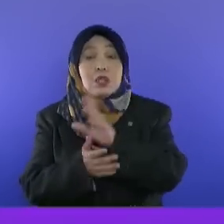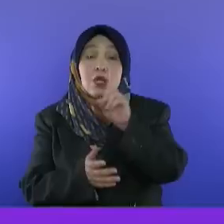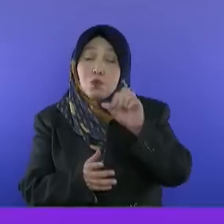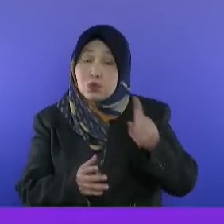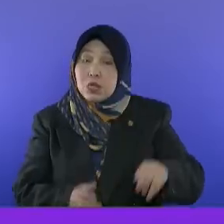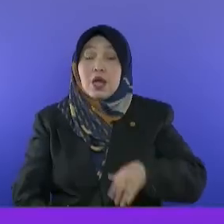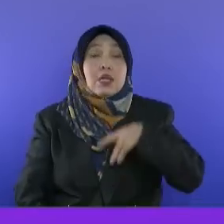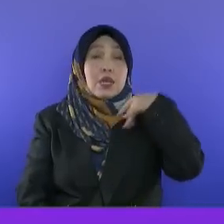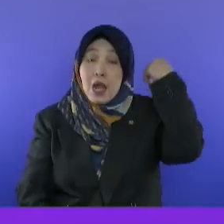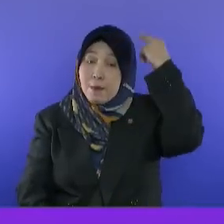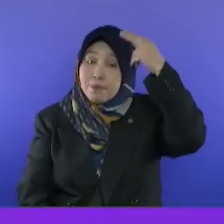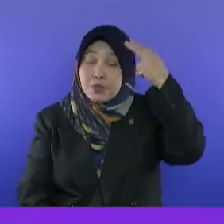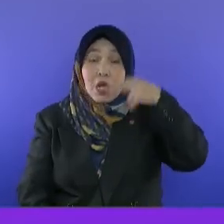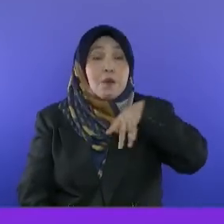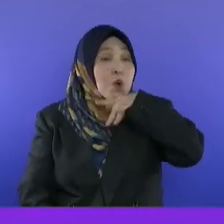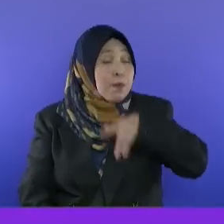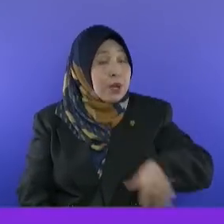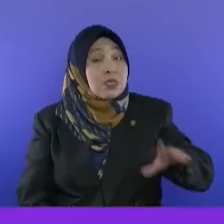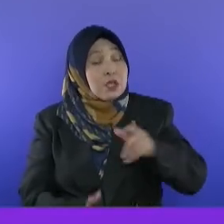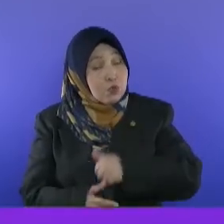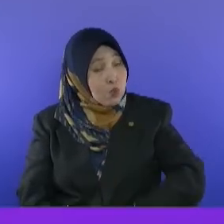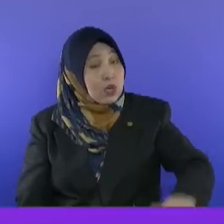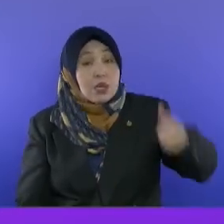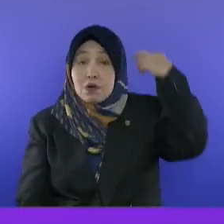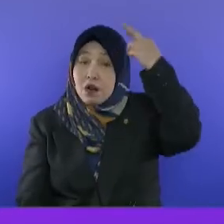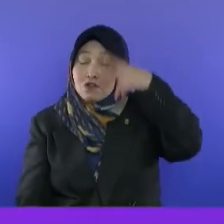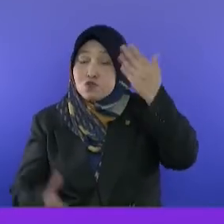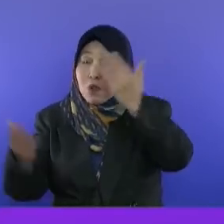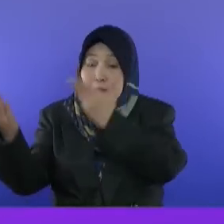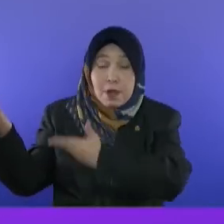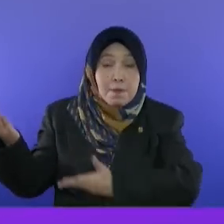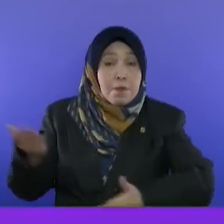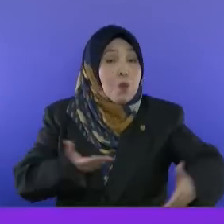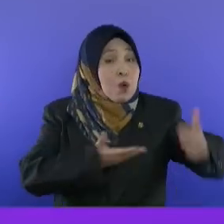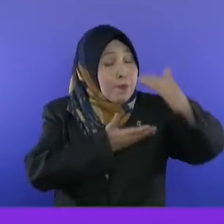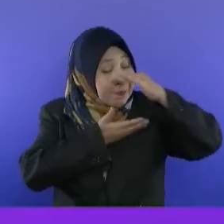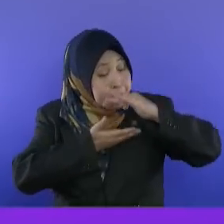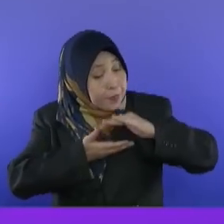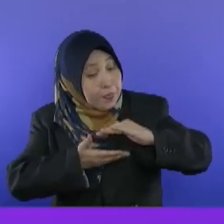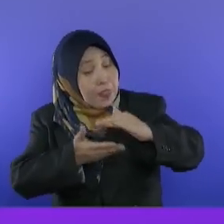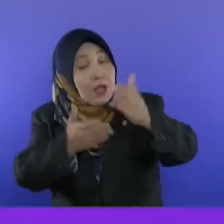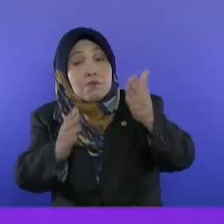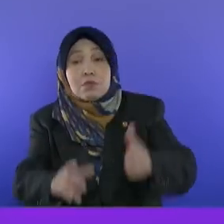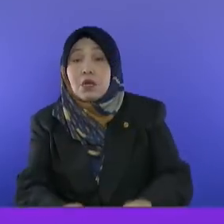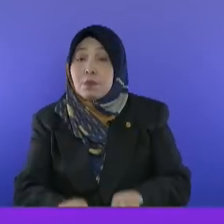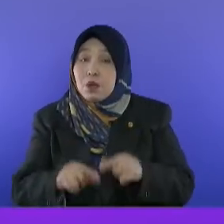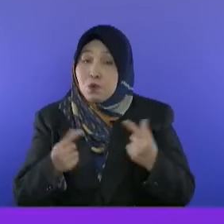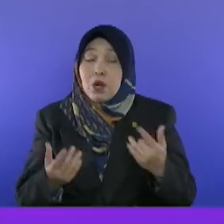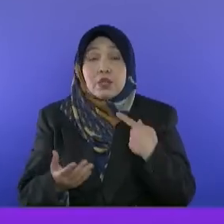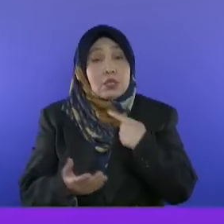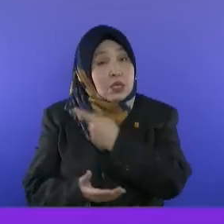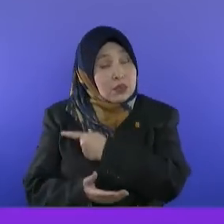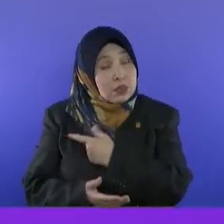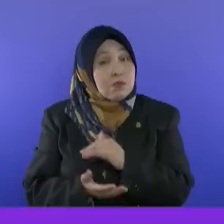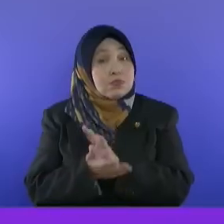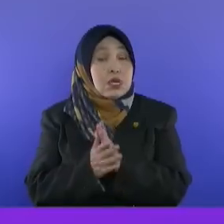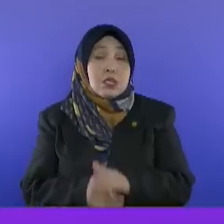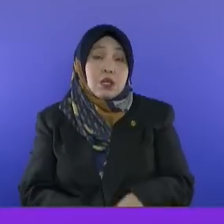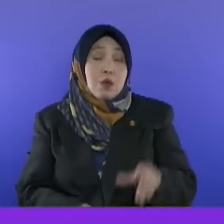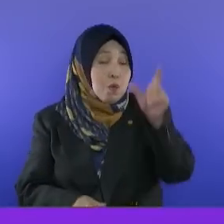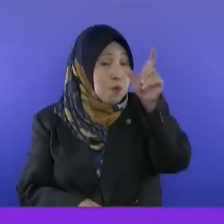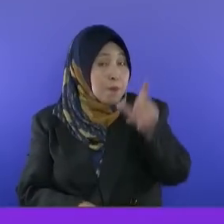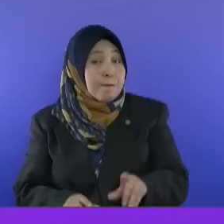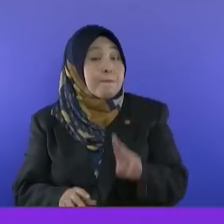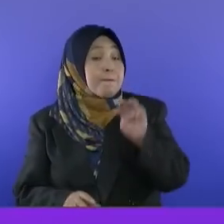nabi itu sebagai Rasul Duta membawa message risalah namanya Alquran Jadi kita ini sebagai umat Nabi Muhammad